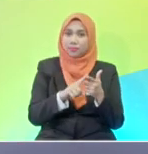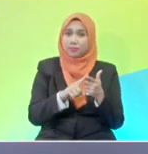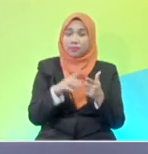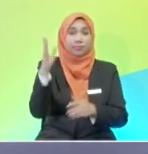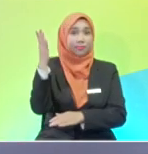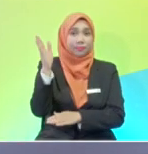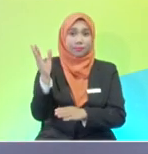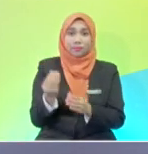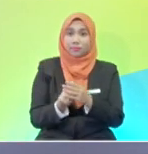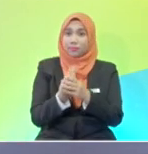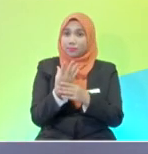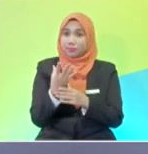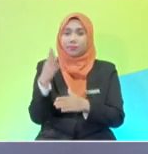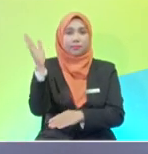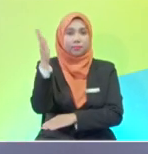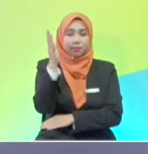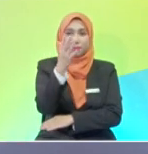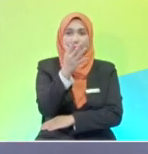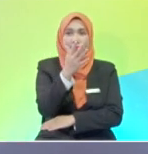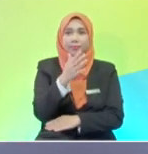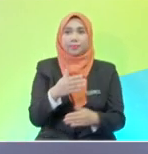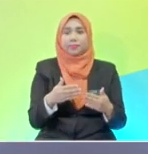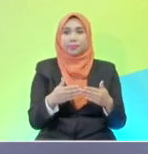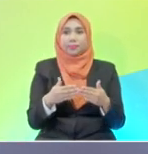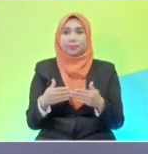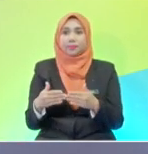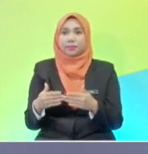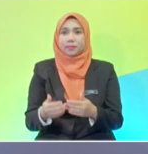Sekarang mari kita tengok seterusnya Oke